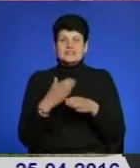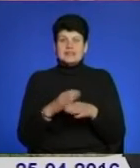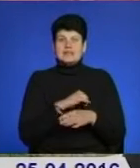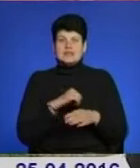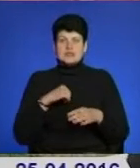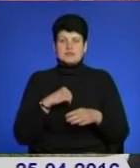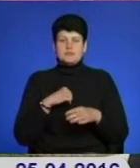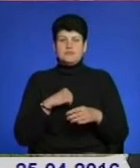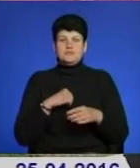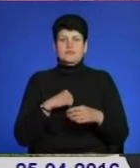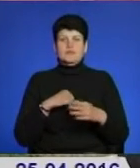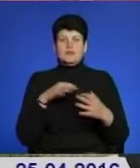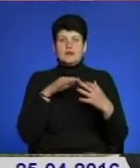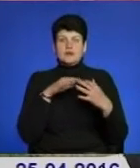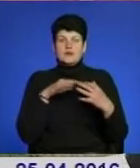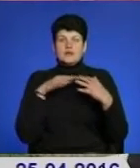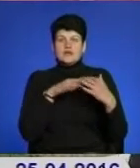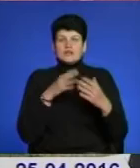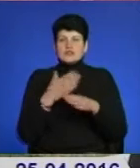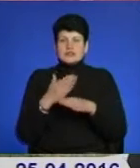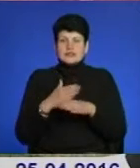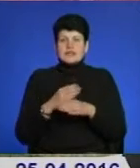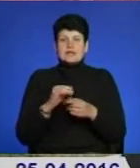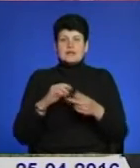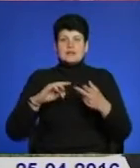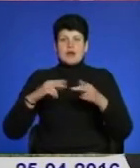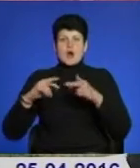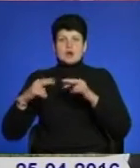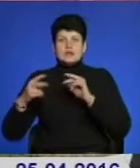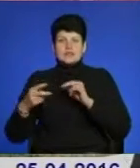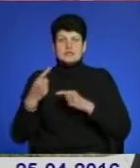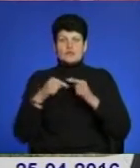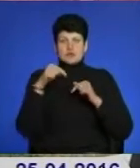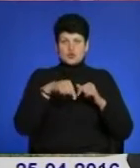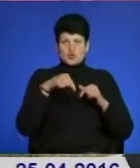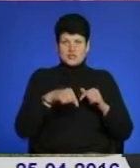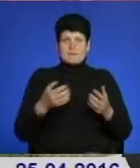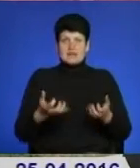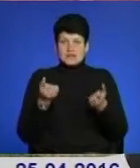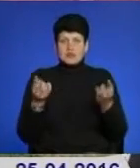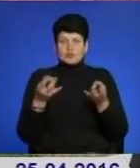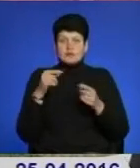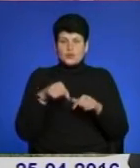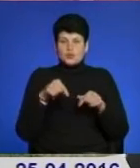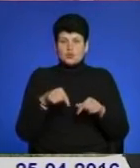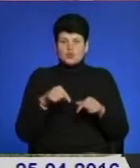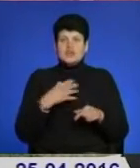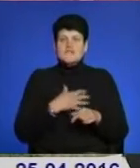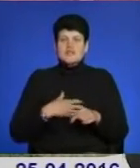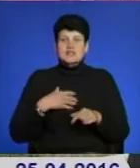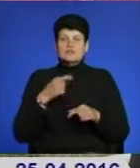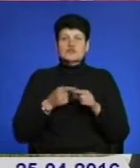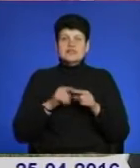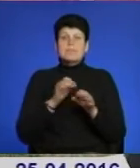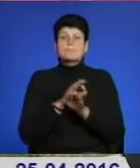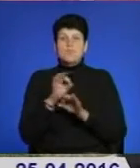частин на фронті. І паралельно на ротаціях солдати повертаються сюди, їм підтримка потрібна тут. І тут дуже важливо, що цей проєкт